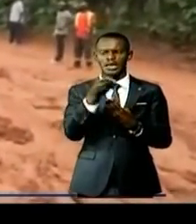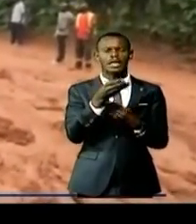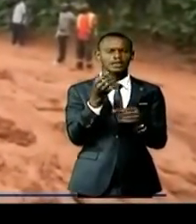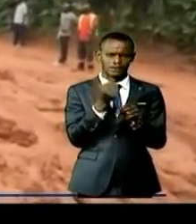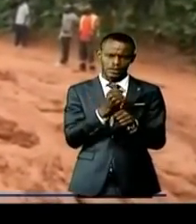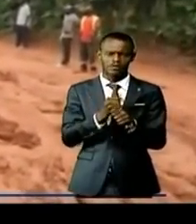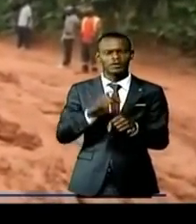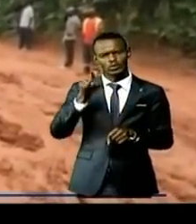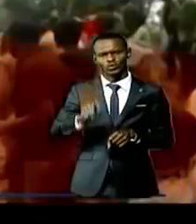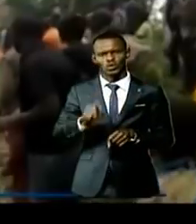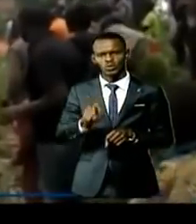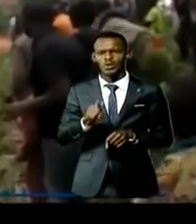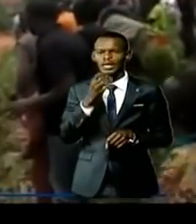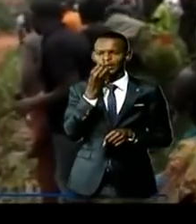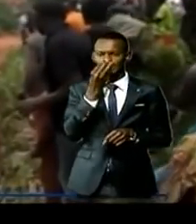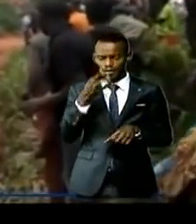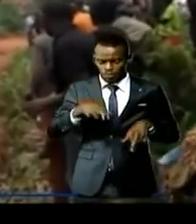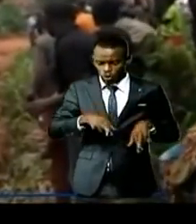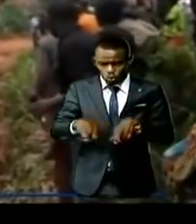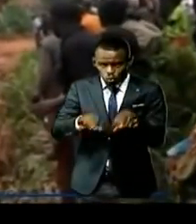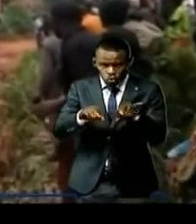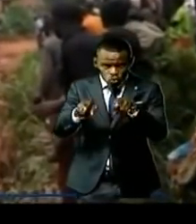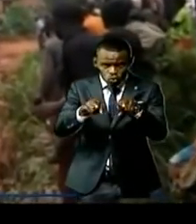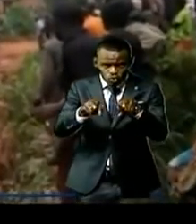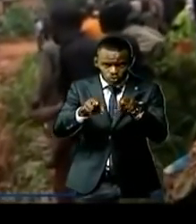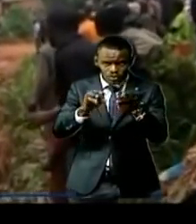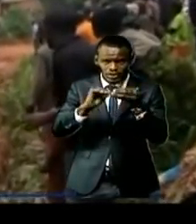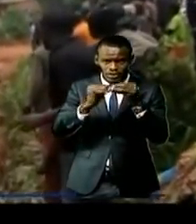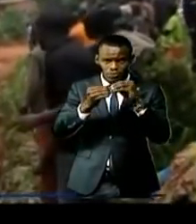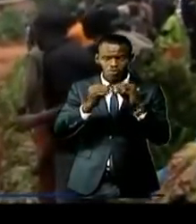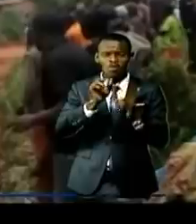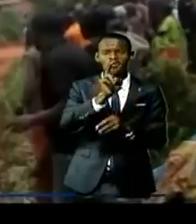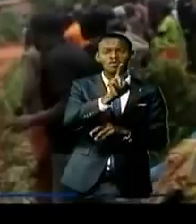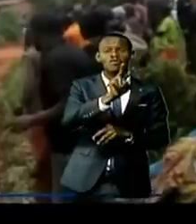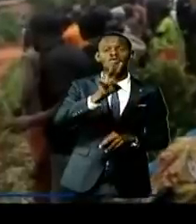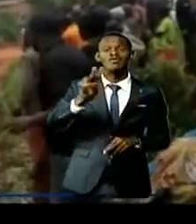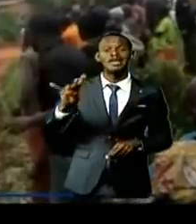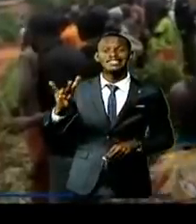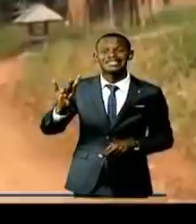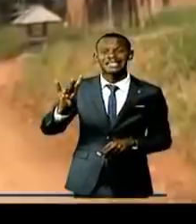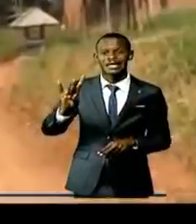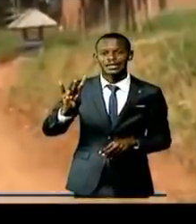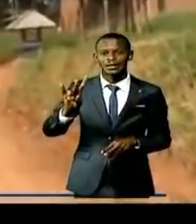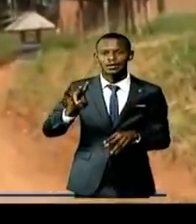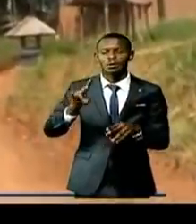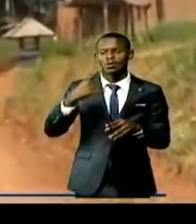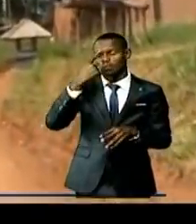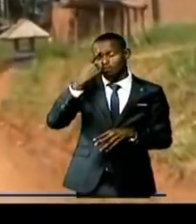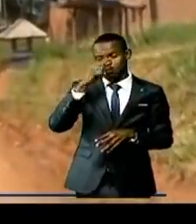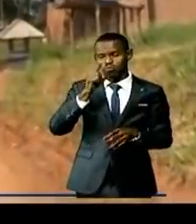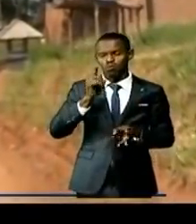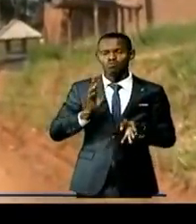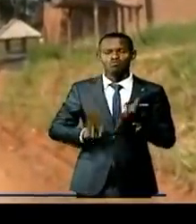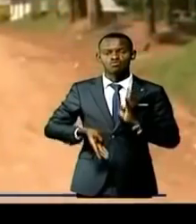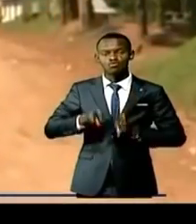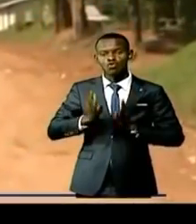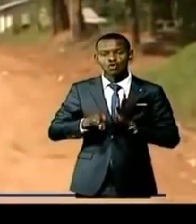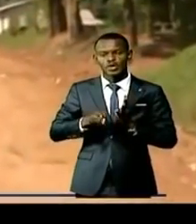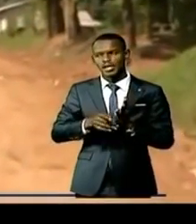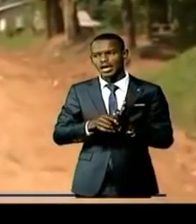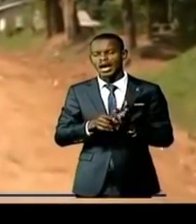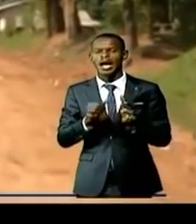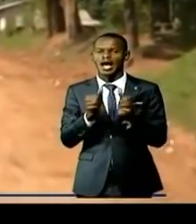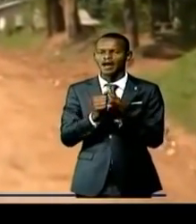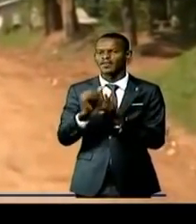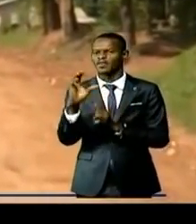tronçon Bounia-Mahagi sur la RN27, où le trafic est redevenu fluide, est un indice de taille attestant